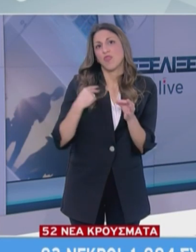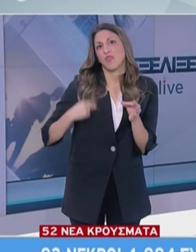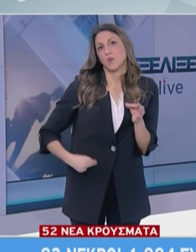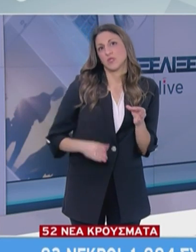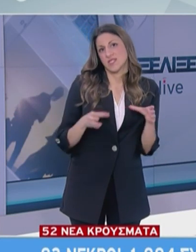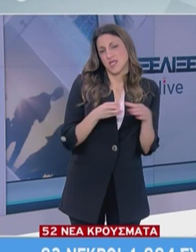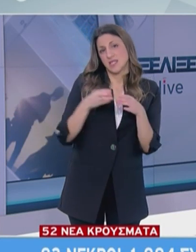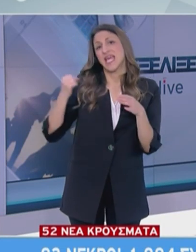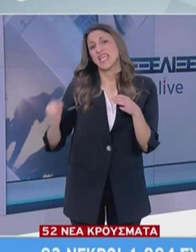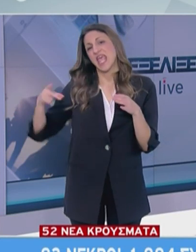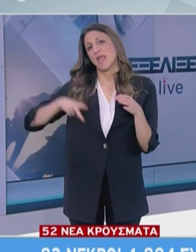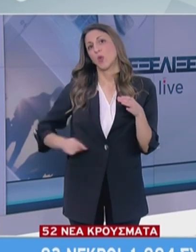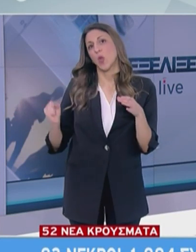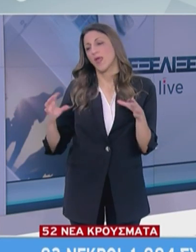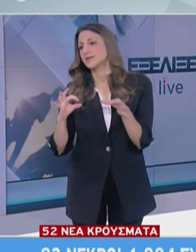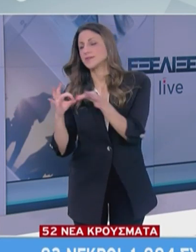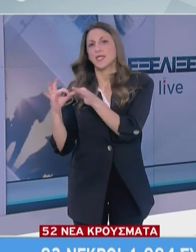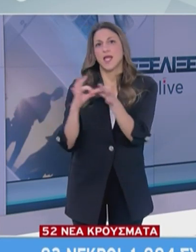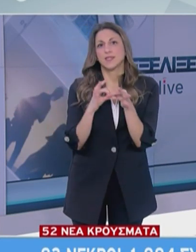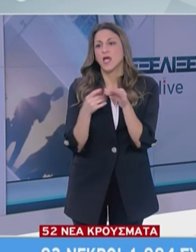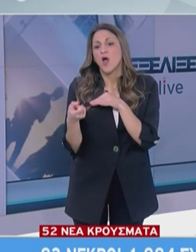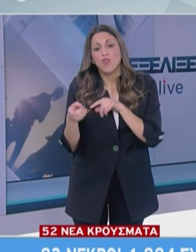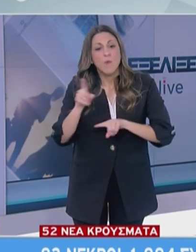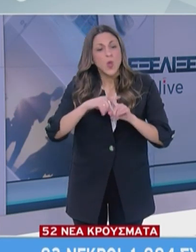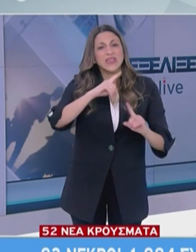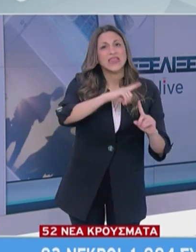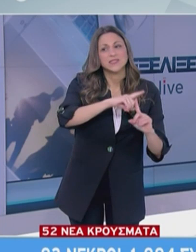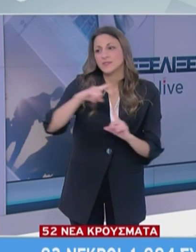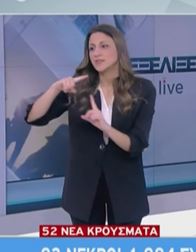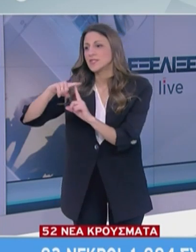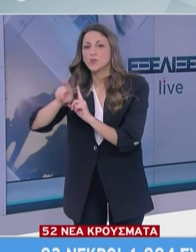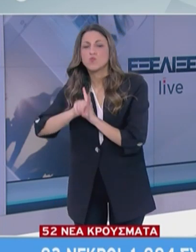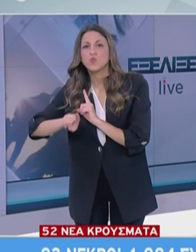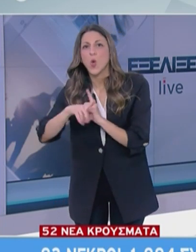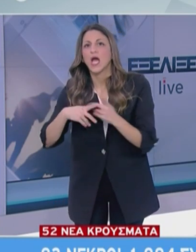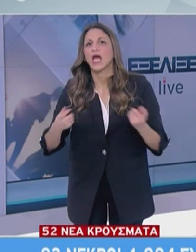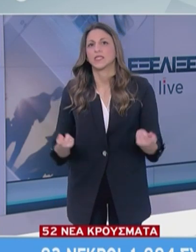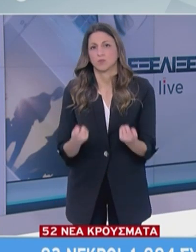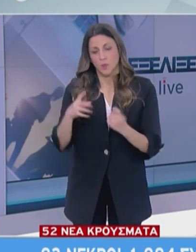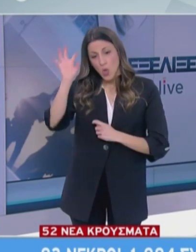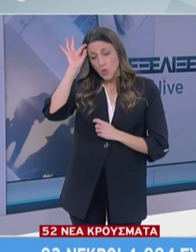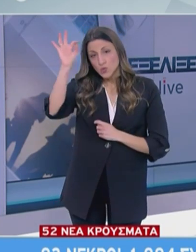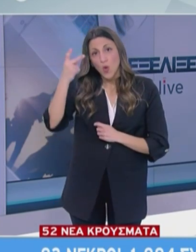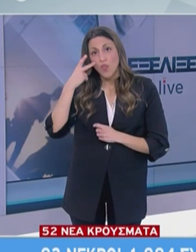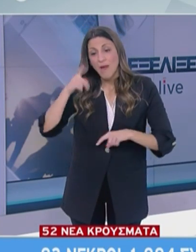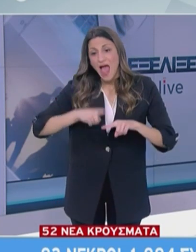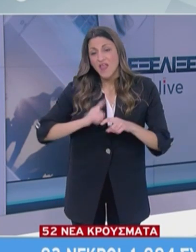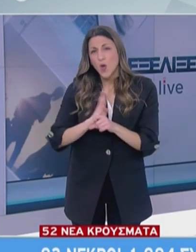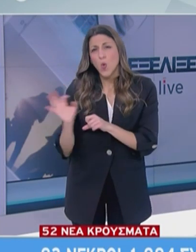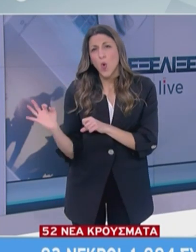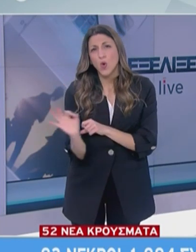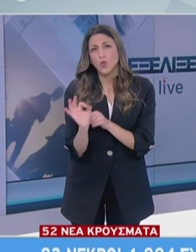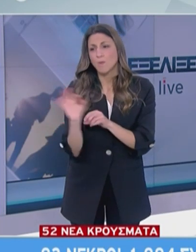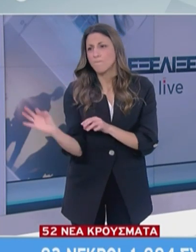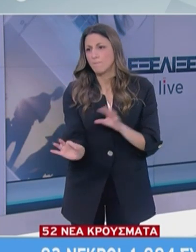επιδημιολογικό σκοπό, με επιδημιολογικά κριτήρια, ώστε να αποκτούμε όσο τη δυνατόν καλύτερη εικόνα για την πορεία του ιού στη χώρα, για την ακόμα